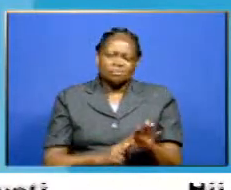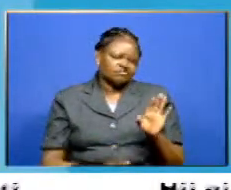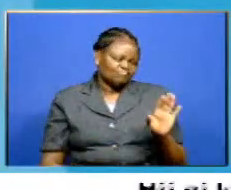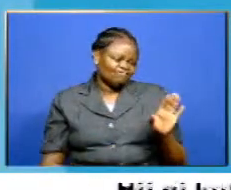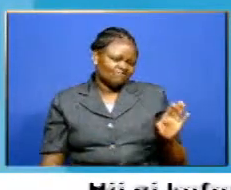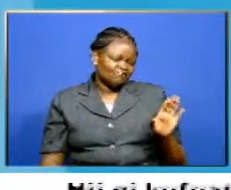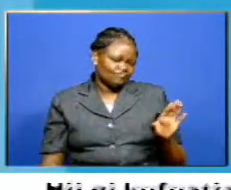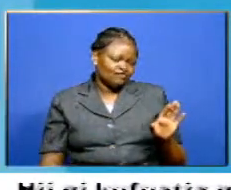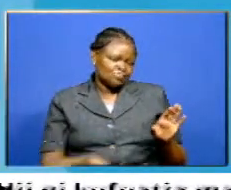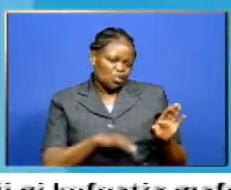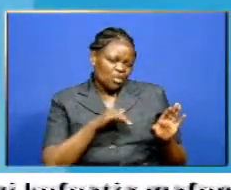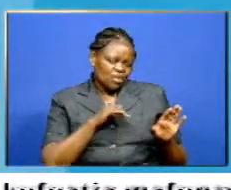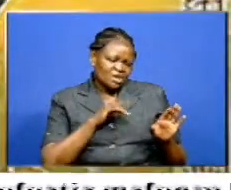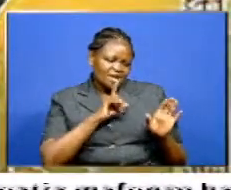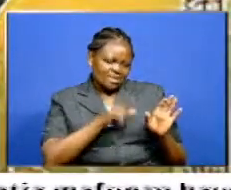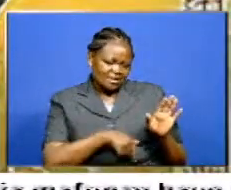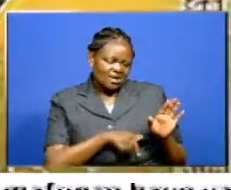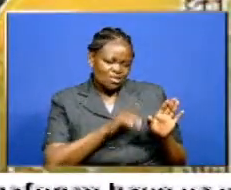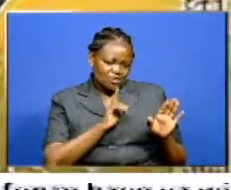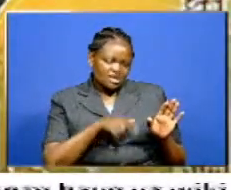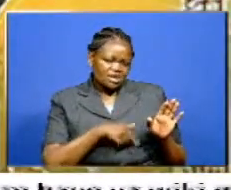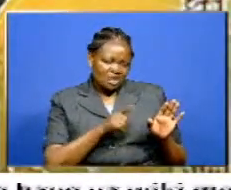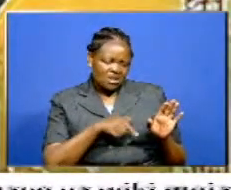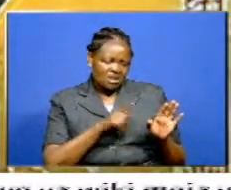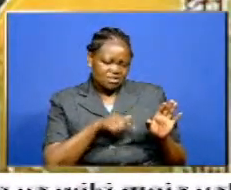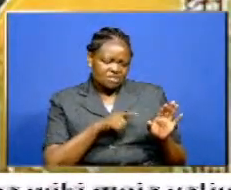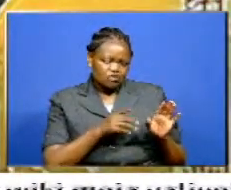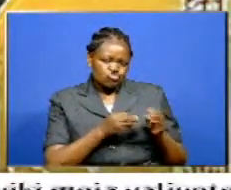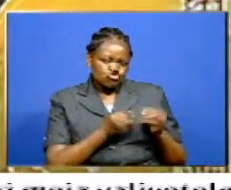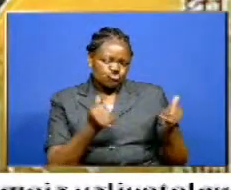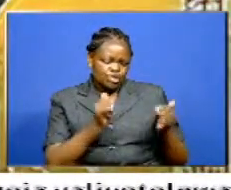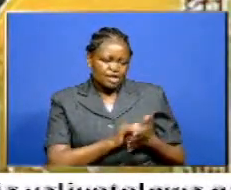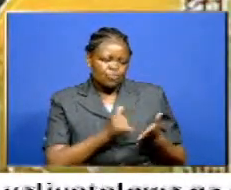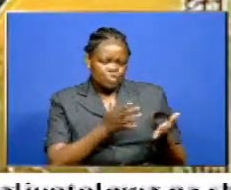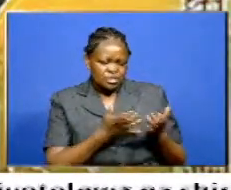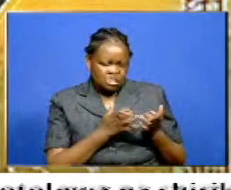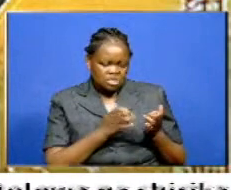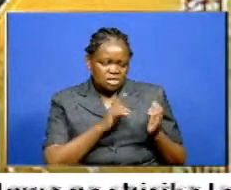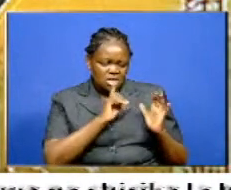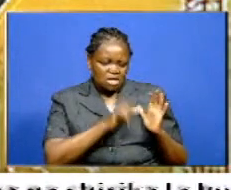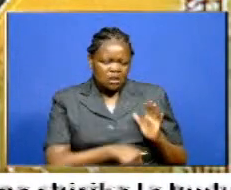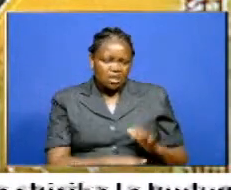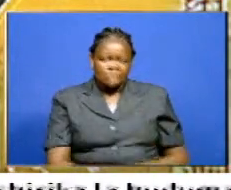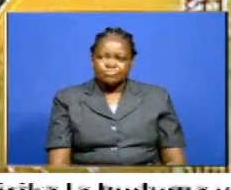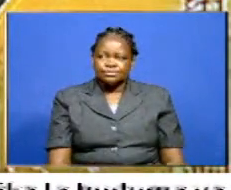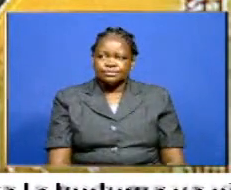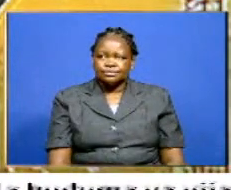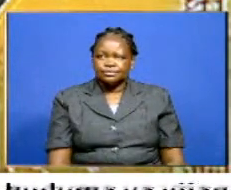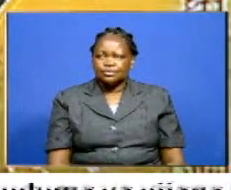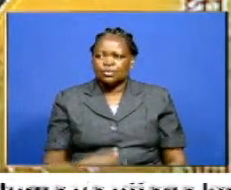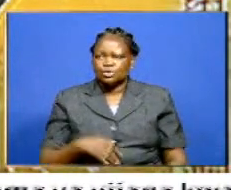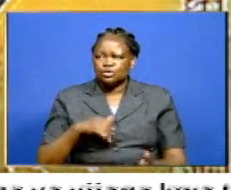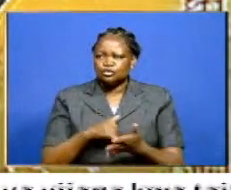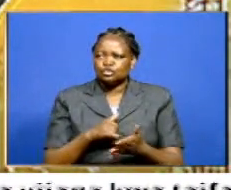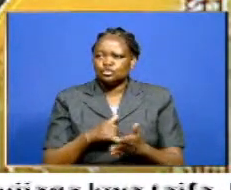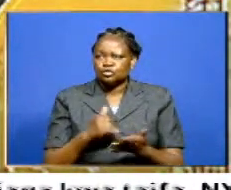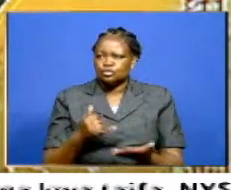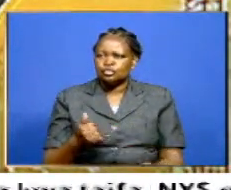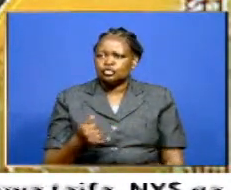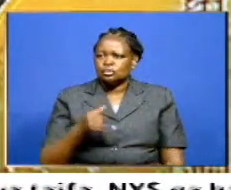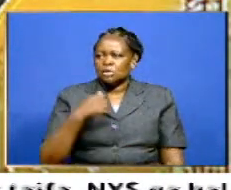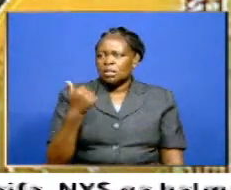hilo swala la formula ndo katika zile solutions ambazo tunataka kuzipata. Wacha nimhusishe tena Kegoli